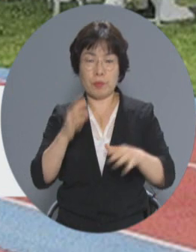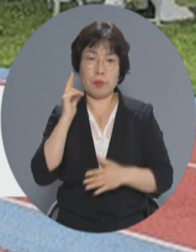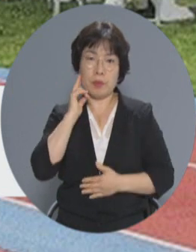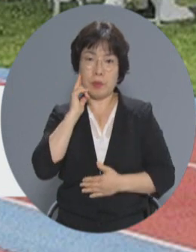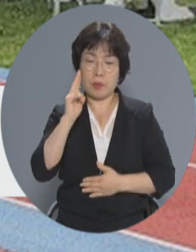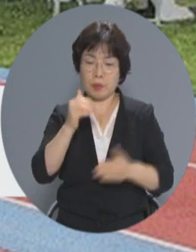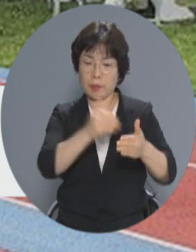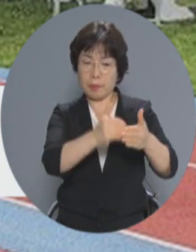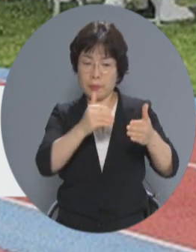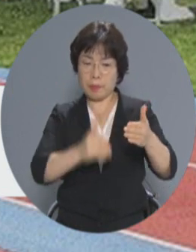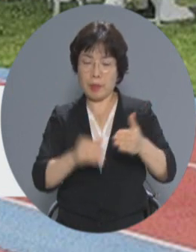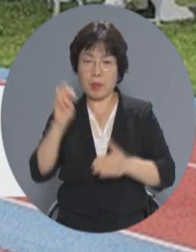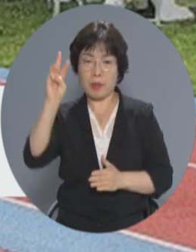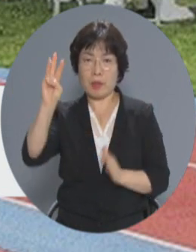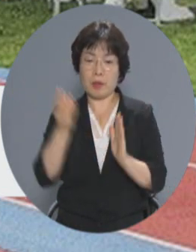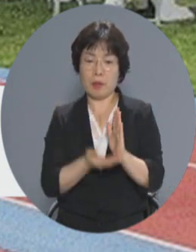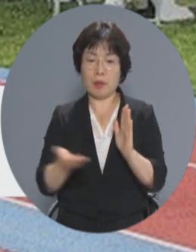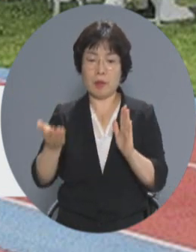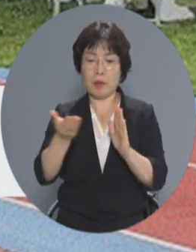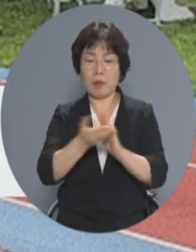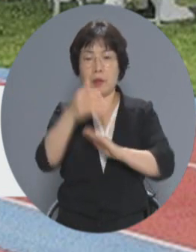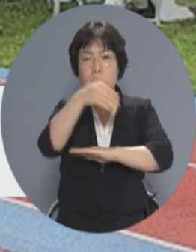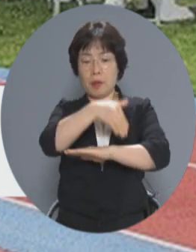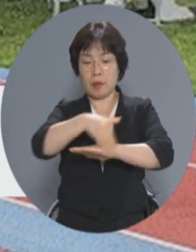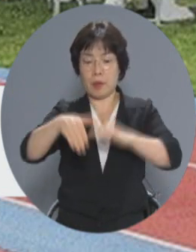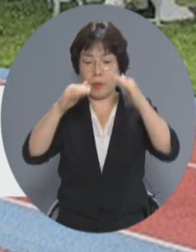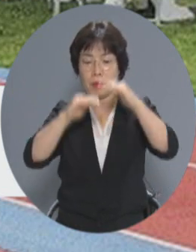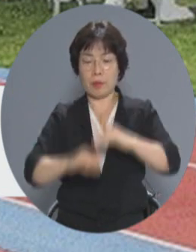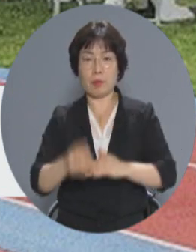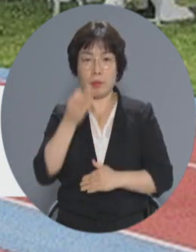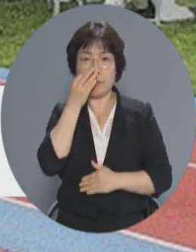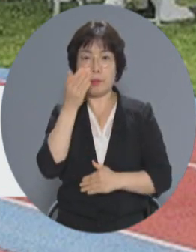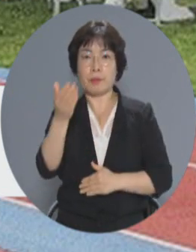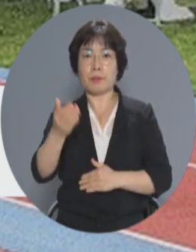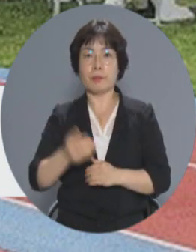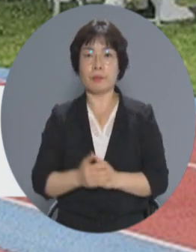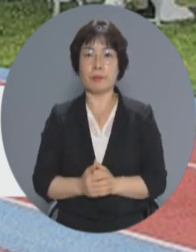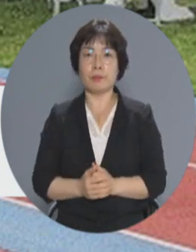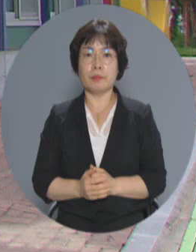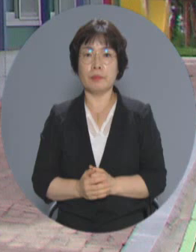거리 두기를 3단계로 격상할 예정입니다. 강서영 기자입니다.